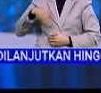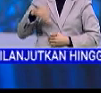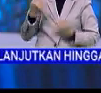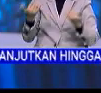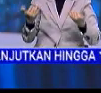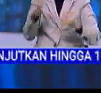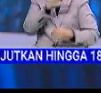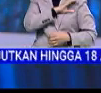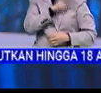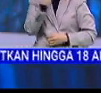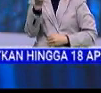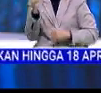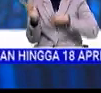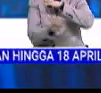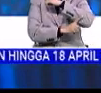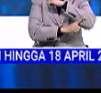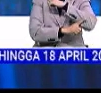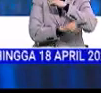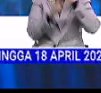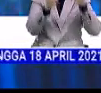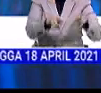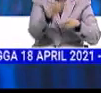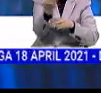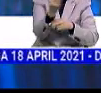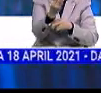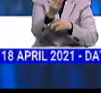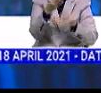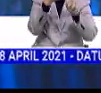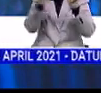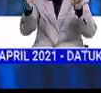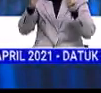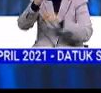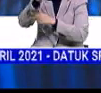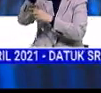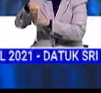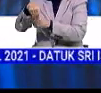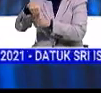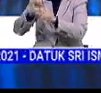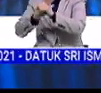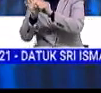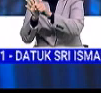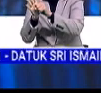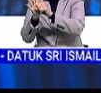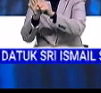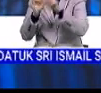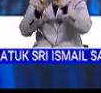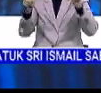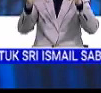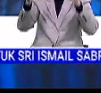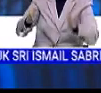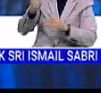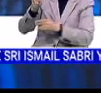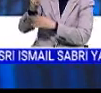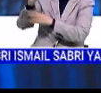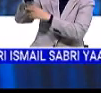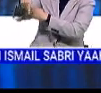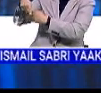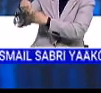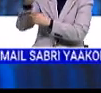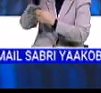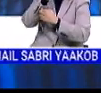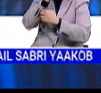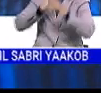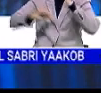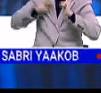kononnya polis hanya mengenakan kompaun terhadap rakyat biasa yang melanggar SOP COVID-19 sedangkan orang kenamaan dan selebriti